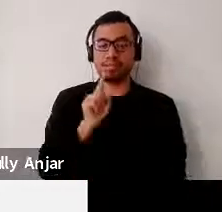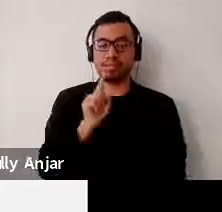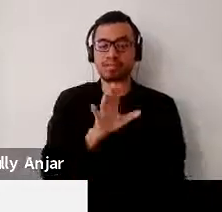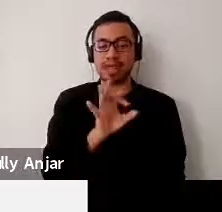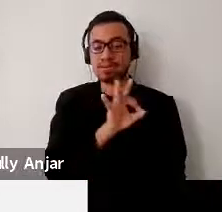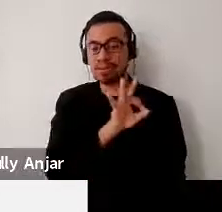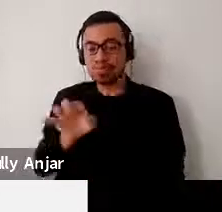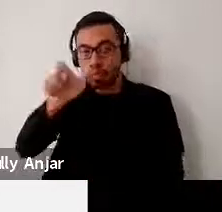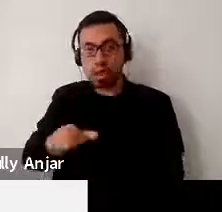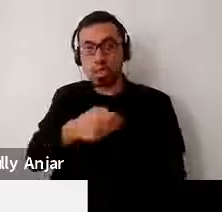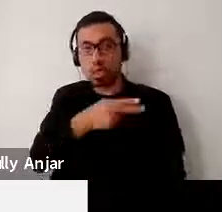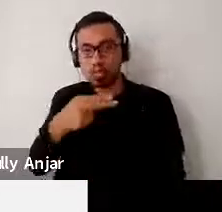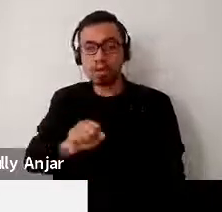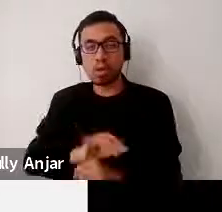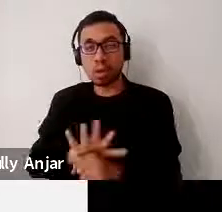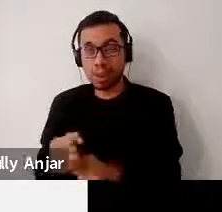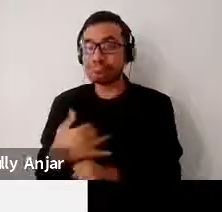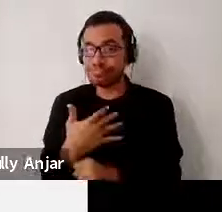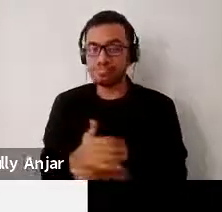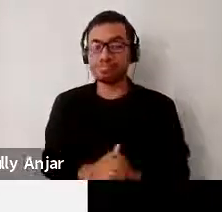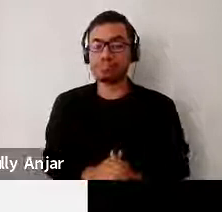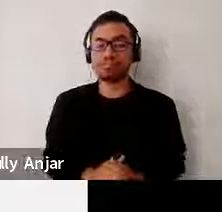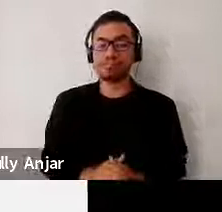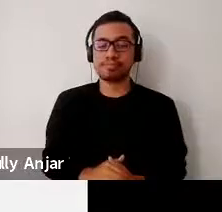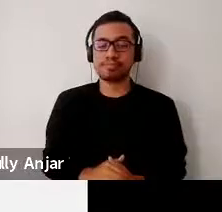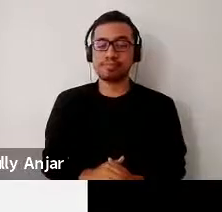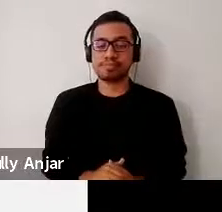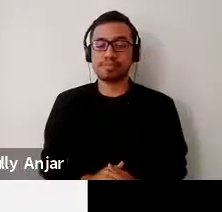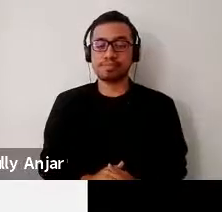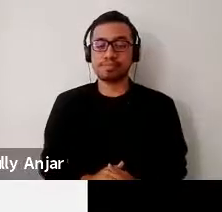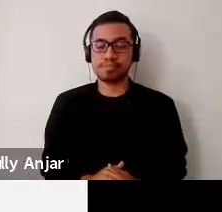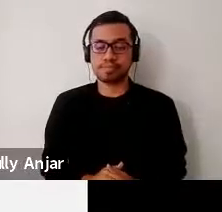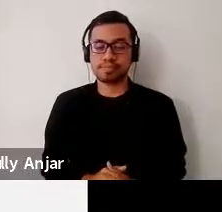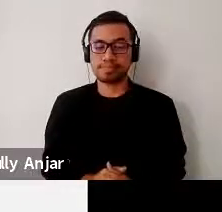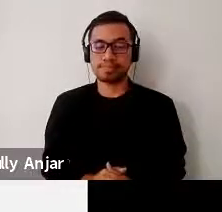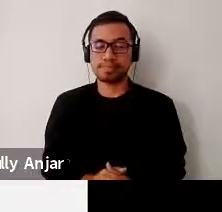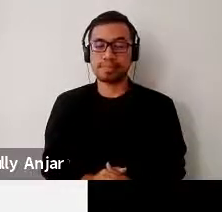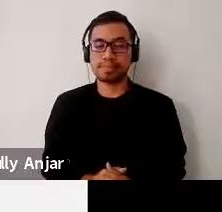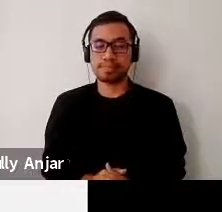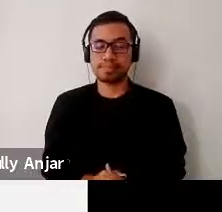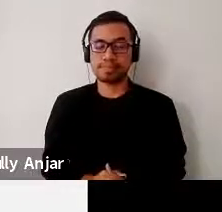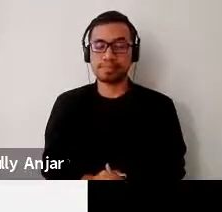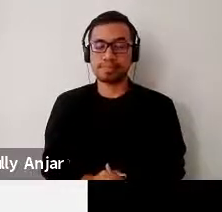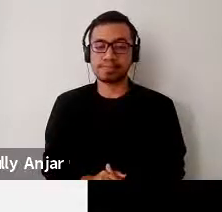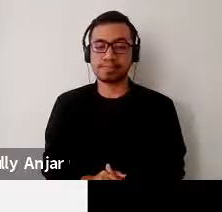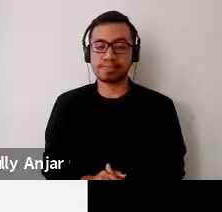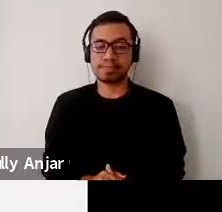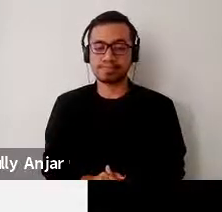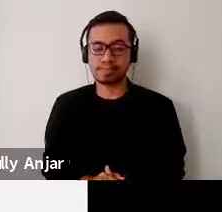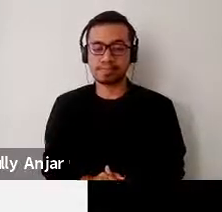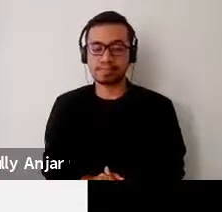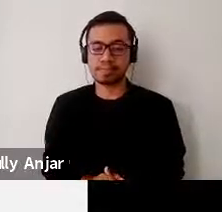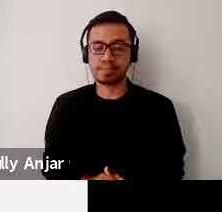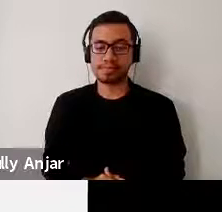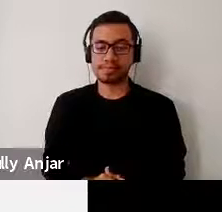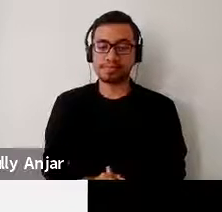Indonesia terkonfirmasi positif COVID-19 ini. Dan kalau berdasarkan beberapa